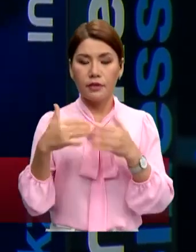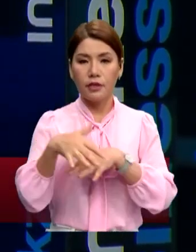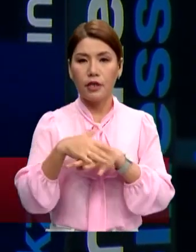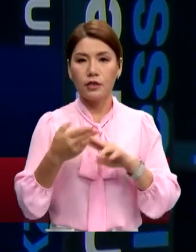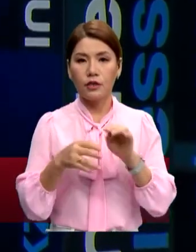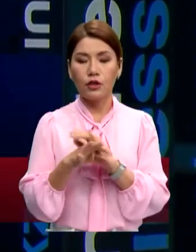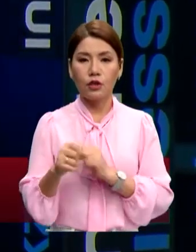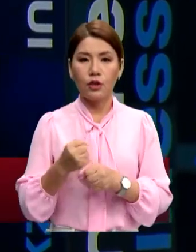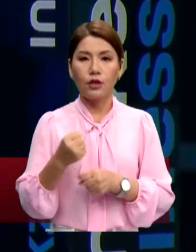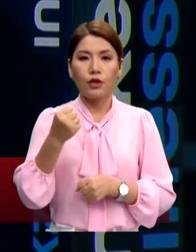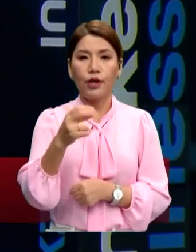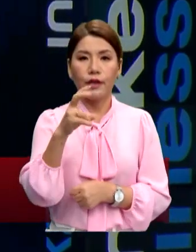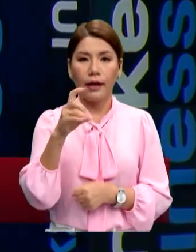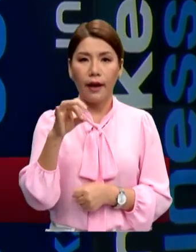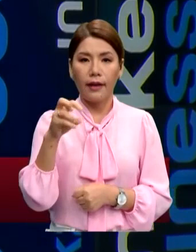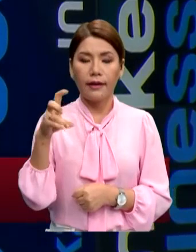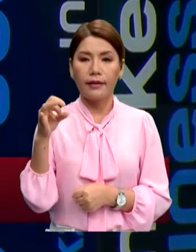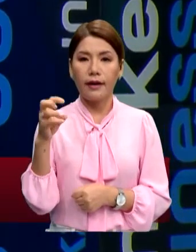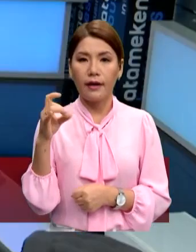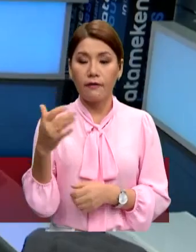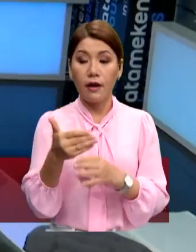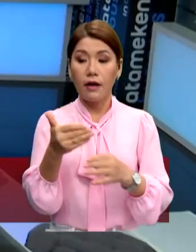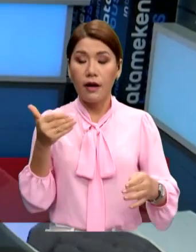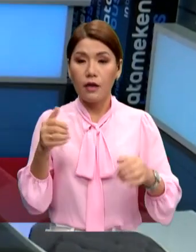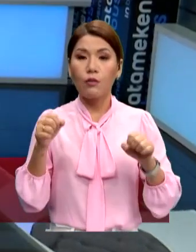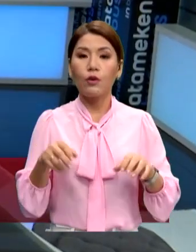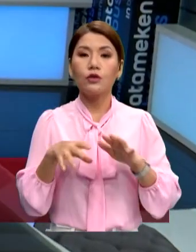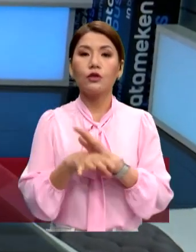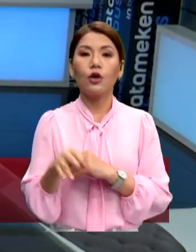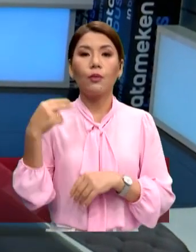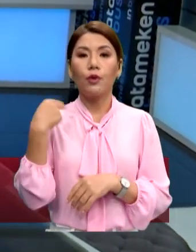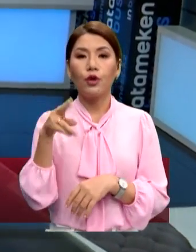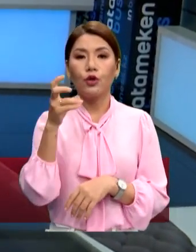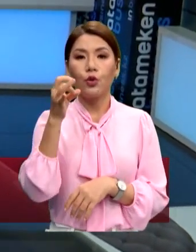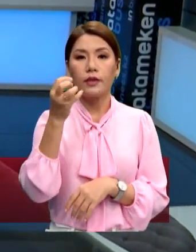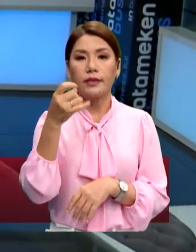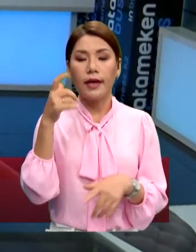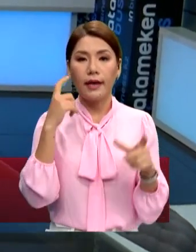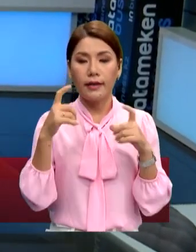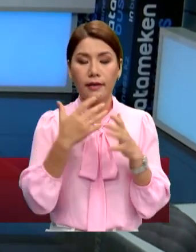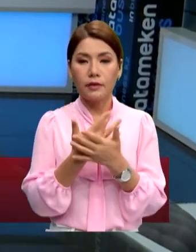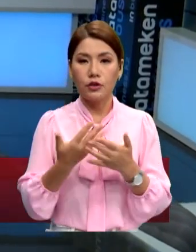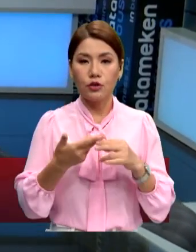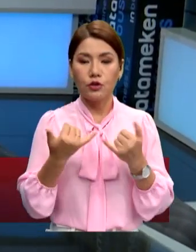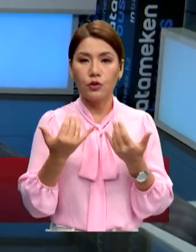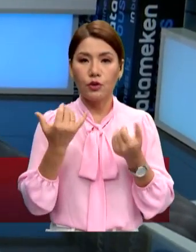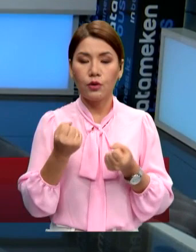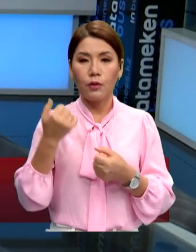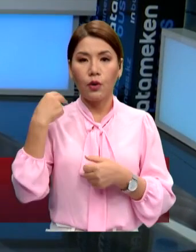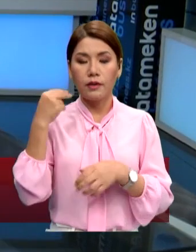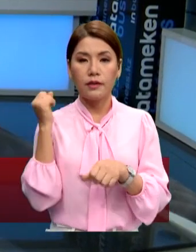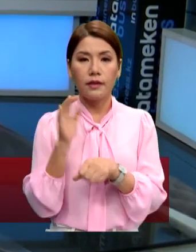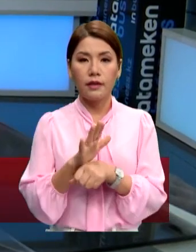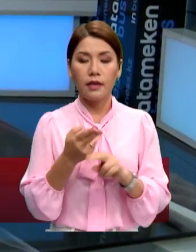республики назначен Дархан Кадырали. Ранее он занимал пост президента Тюркской академии. И сегодня же указом главы